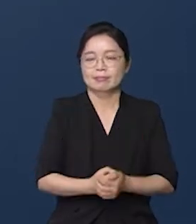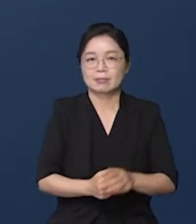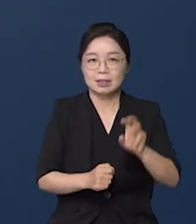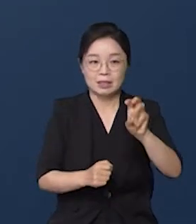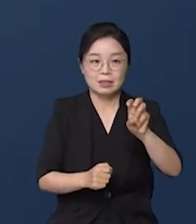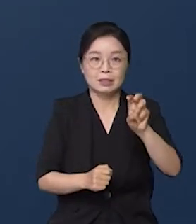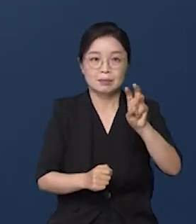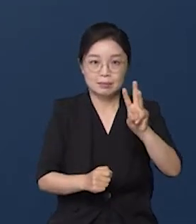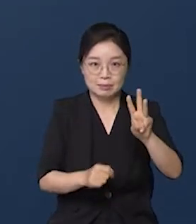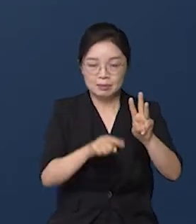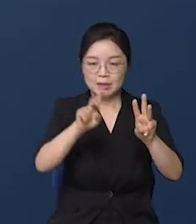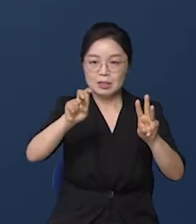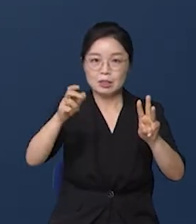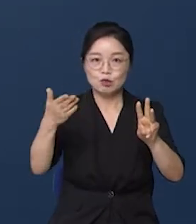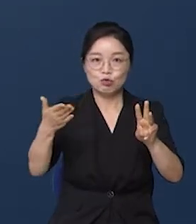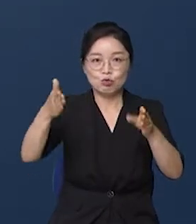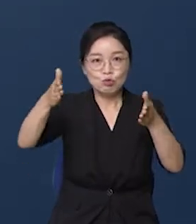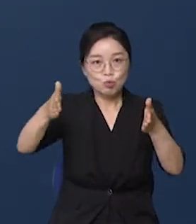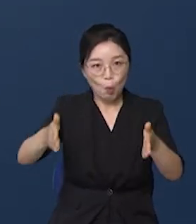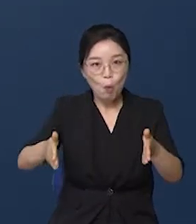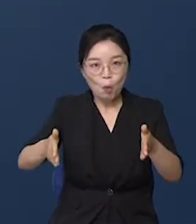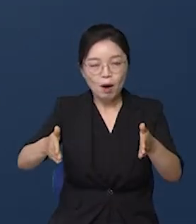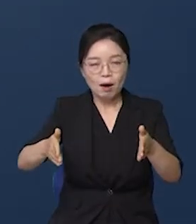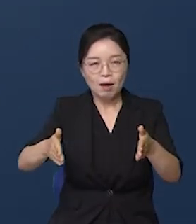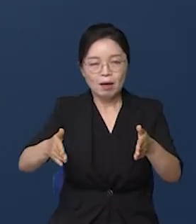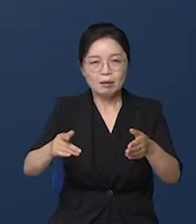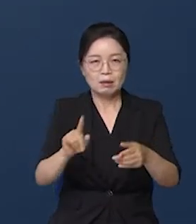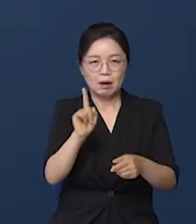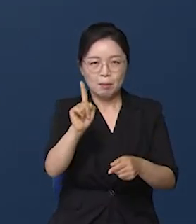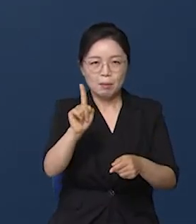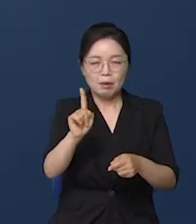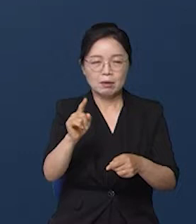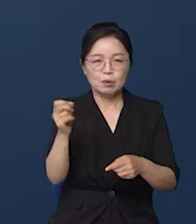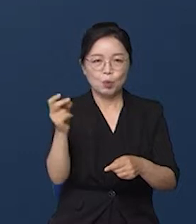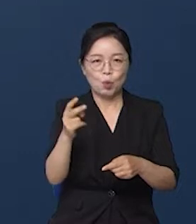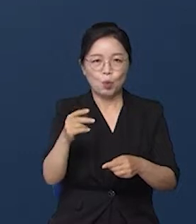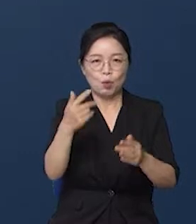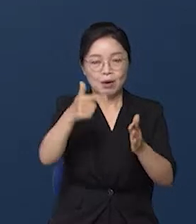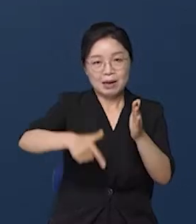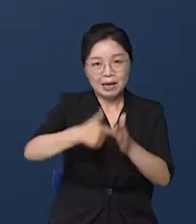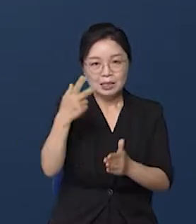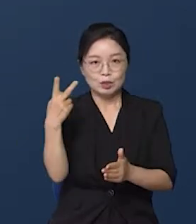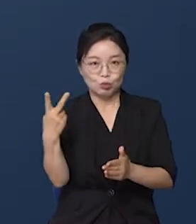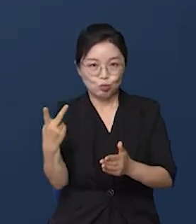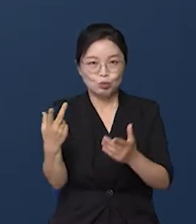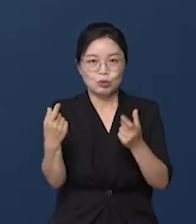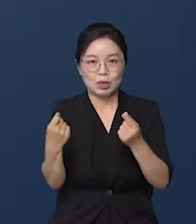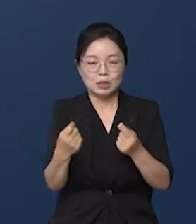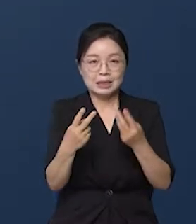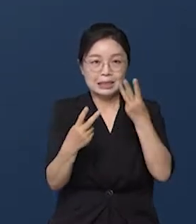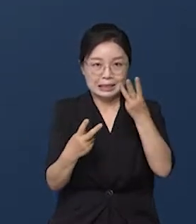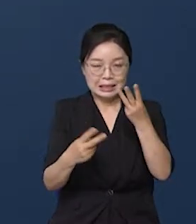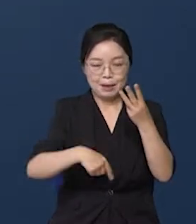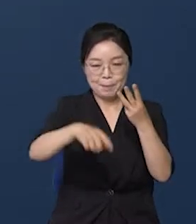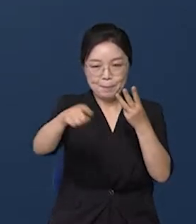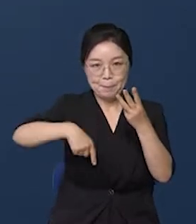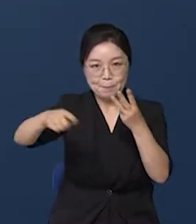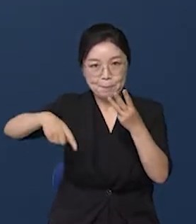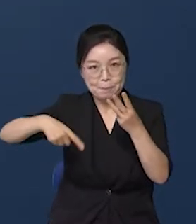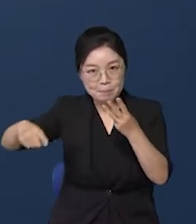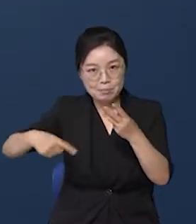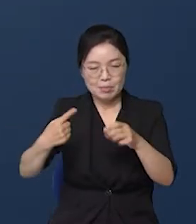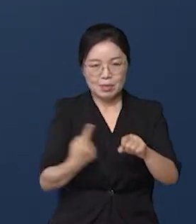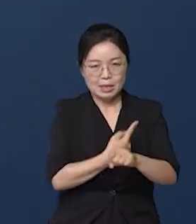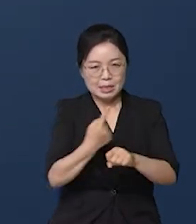23일부터 29일까지 완도에서 해남 방면으로 한 차례, 강진 방면으로 두 차례 등 세 차례에 걸쳐 1시간